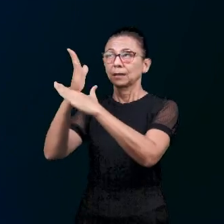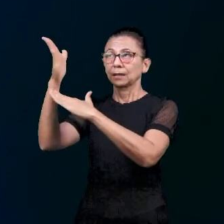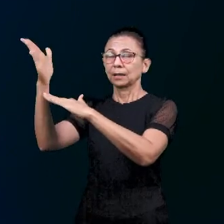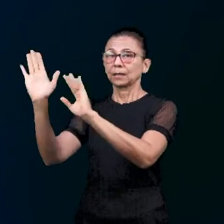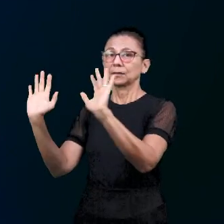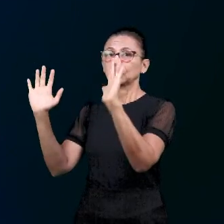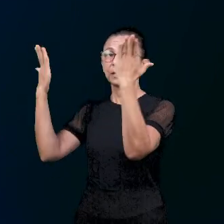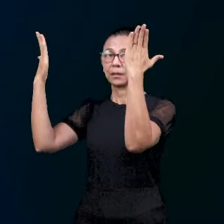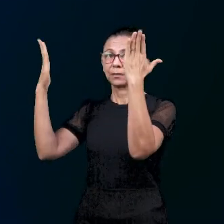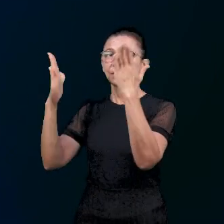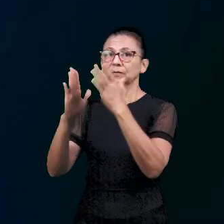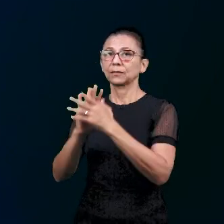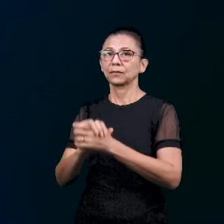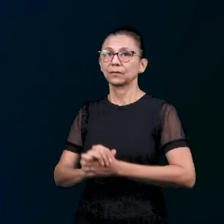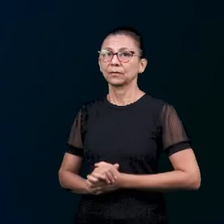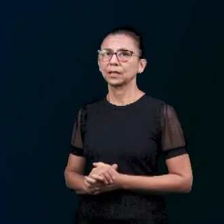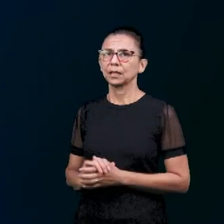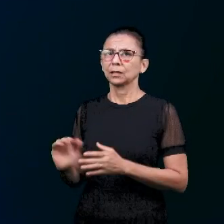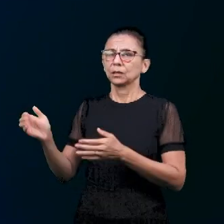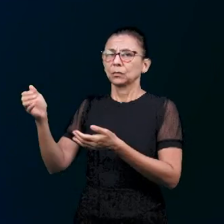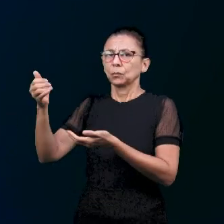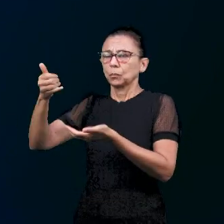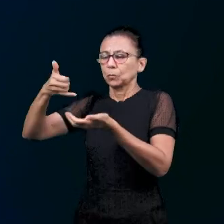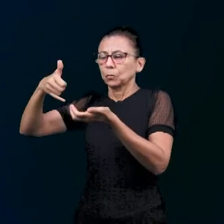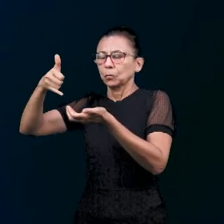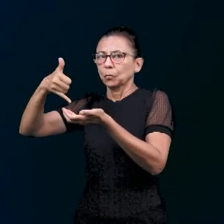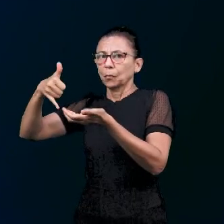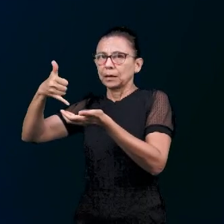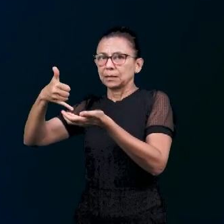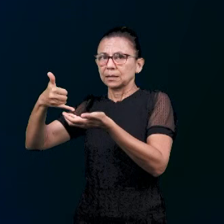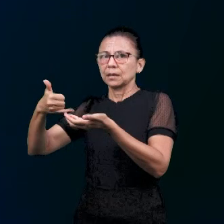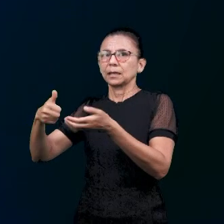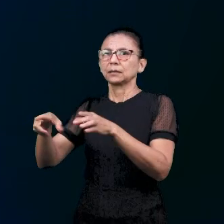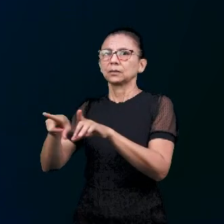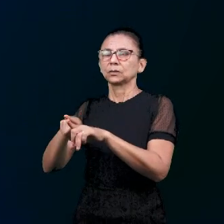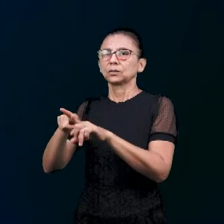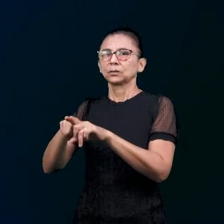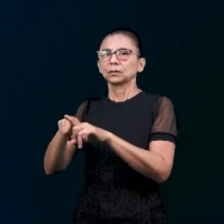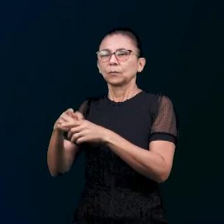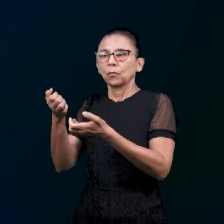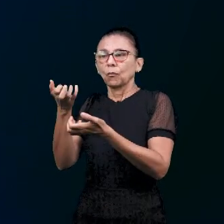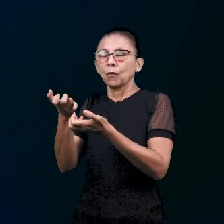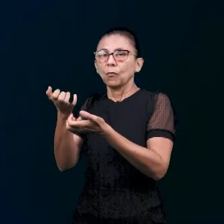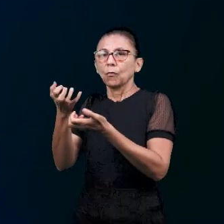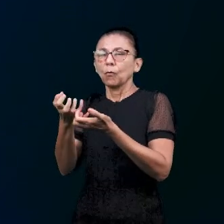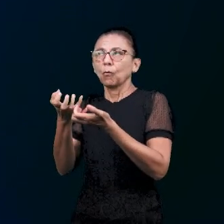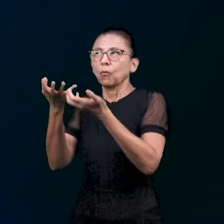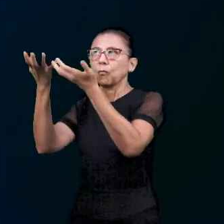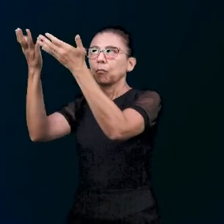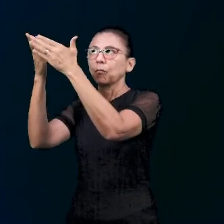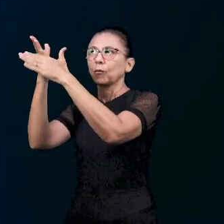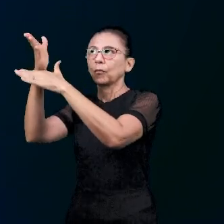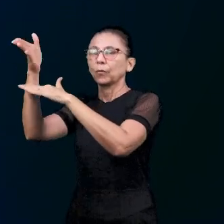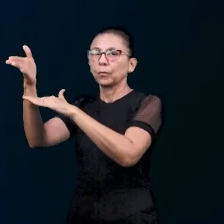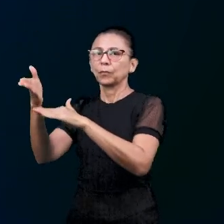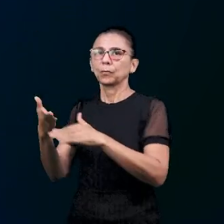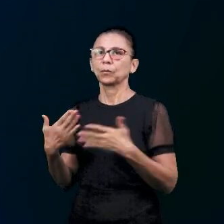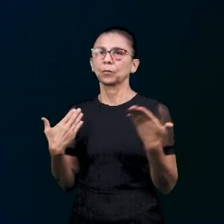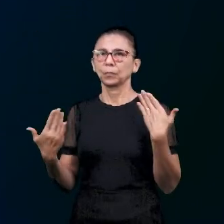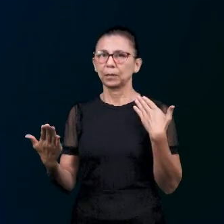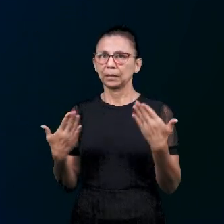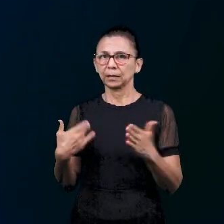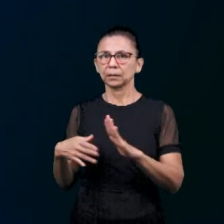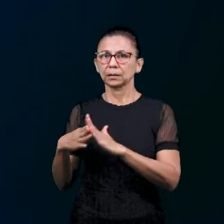l'huile qui était avec elle est entrée aussi avec elle. Ainsi que l'Église, quand elle s'est enlevée, le Saint-Esprit s'est enlevé avec. Nous